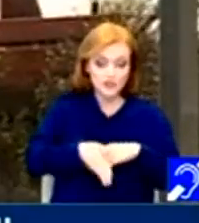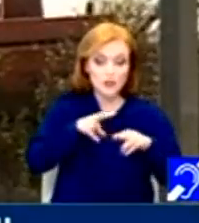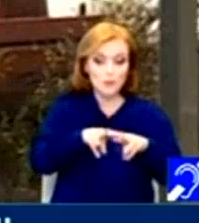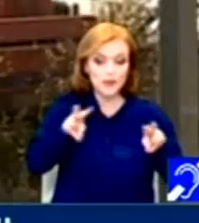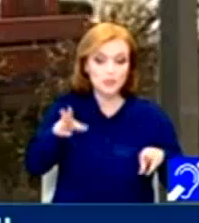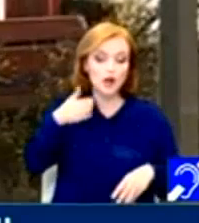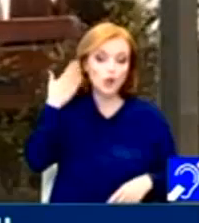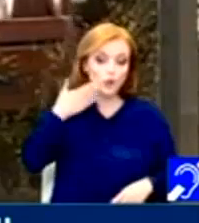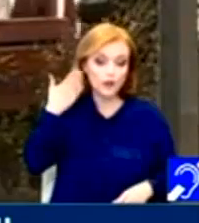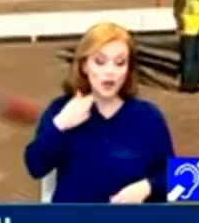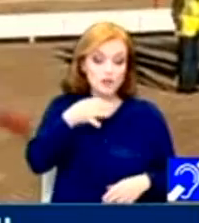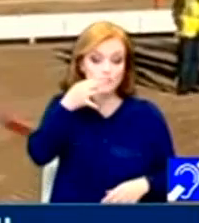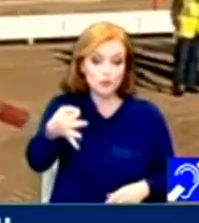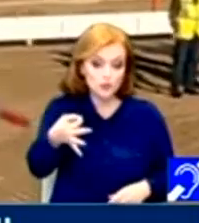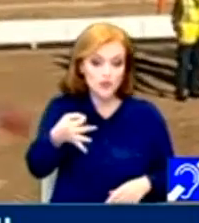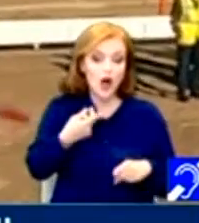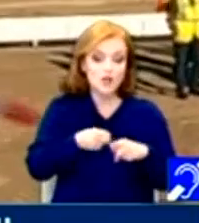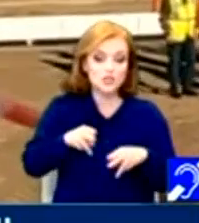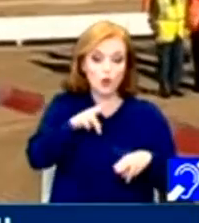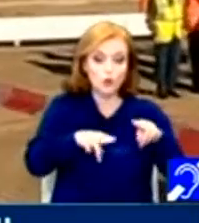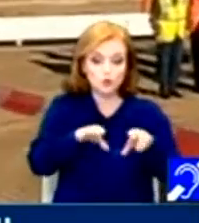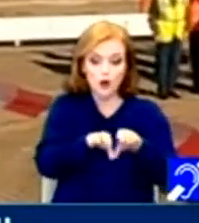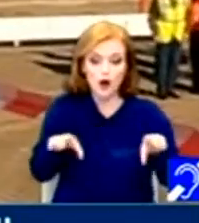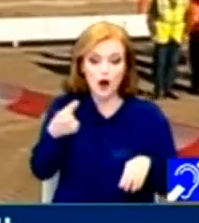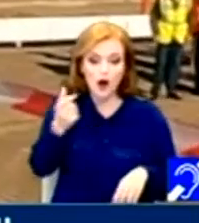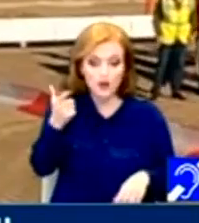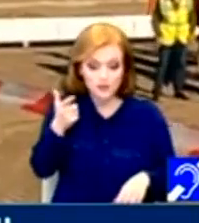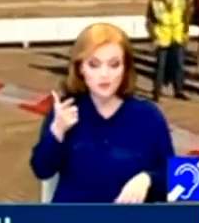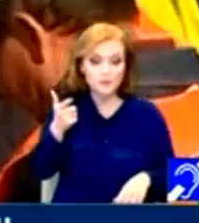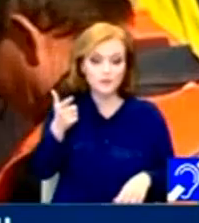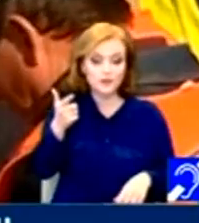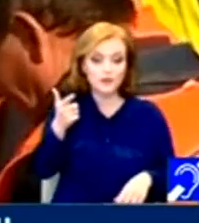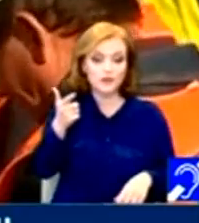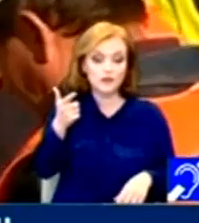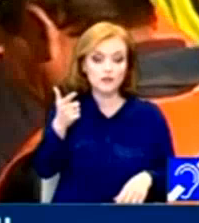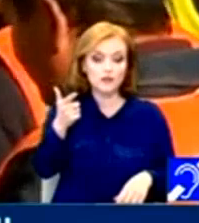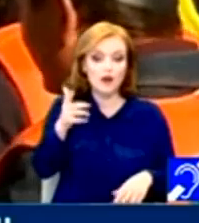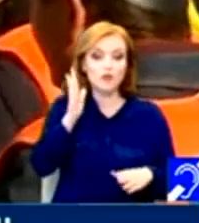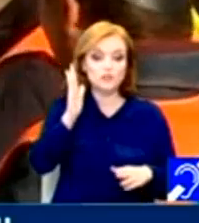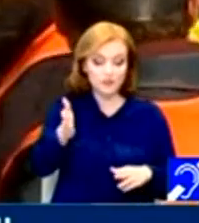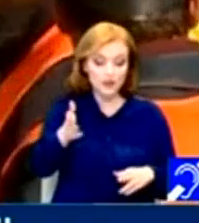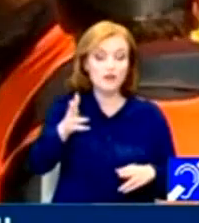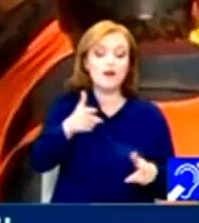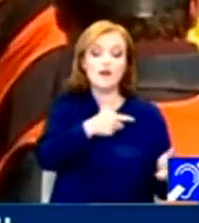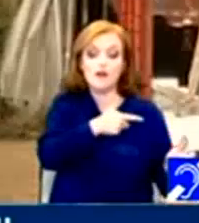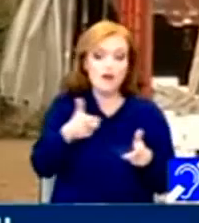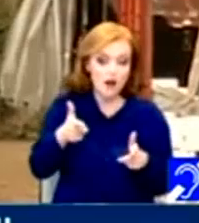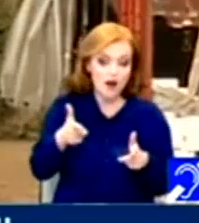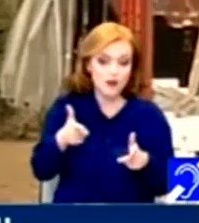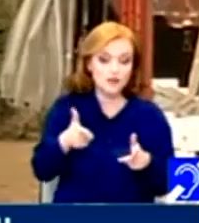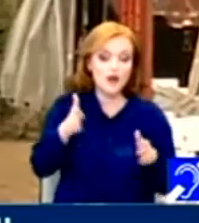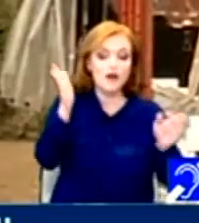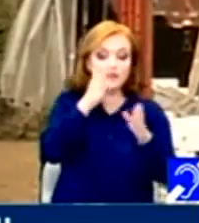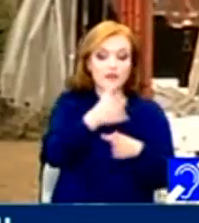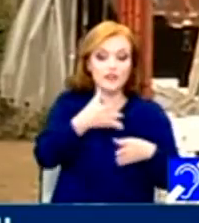Ramona Mănescu, a declarat că construcția gazoductului gazoductul Iași-Ungheni-Chișinău va fi funcțional în totalitate în